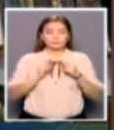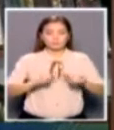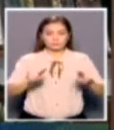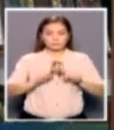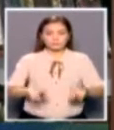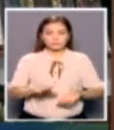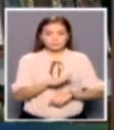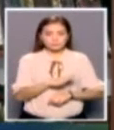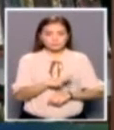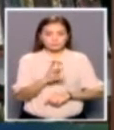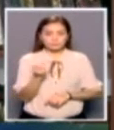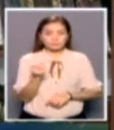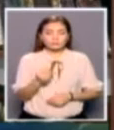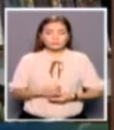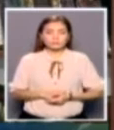арқылы және